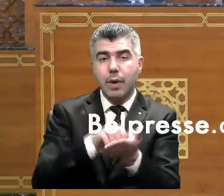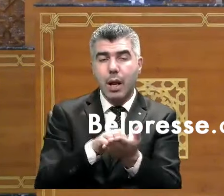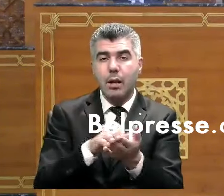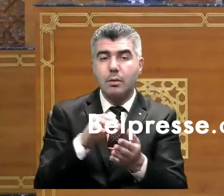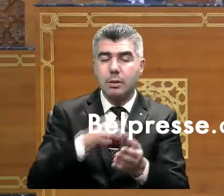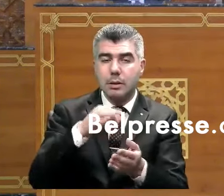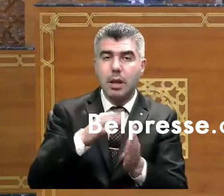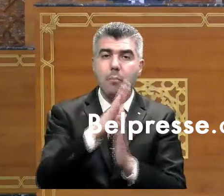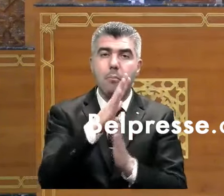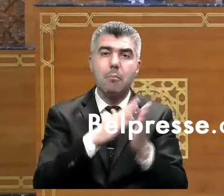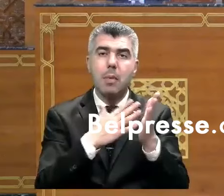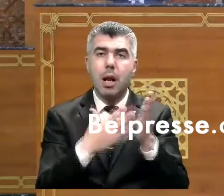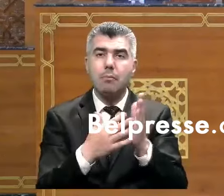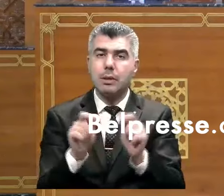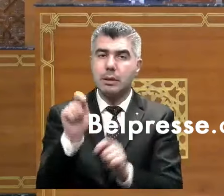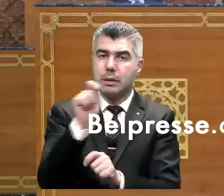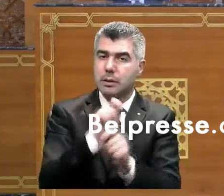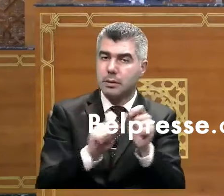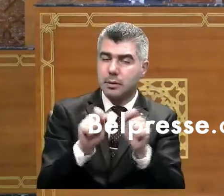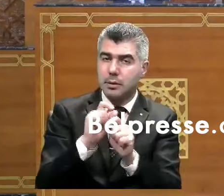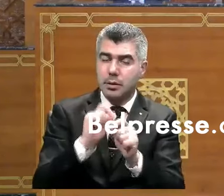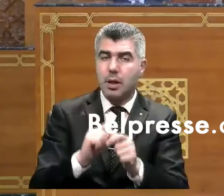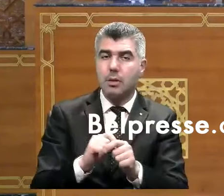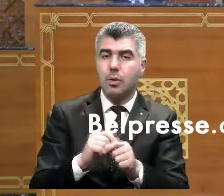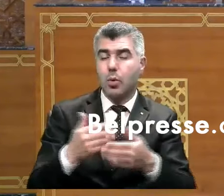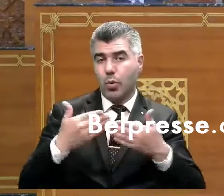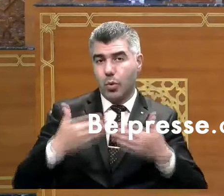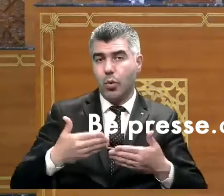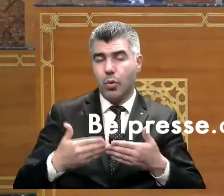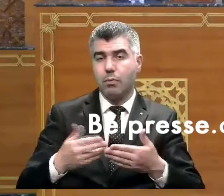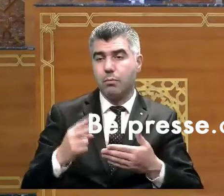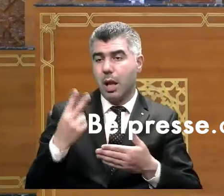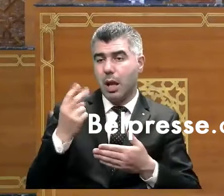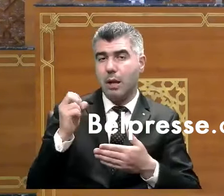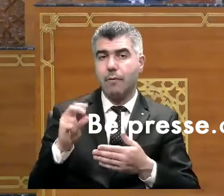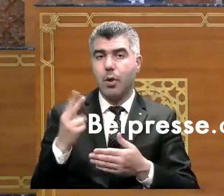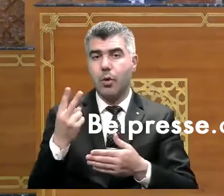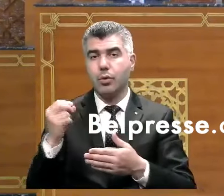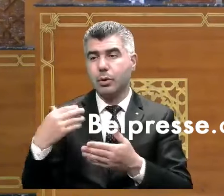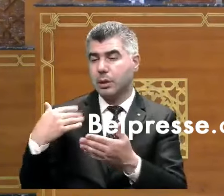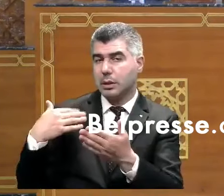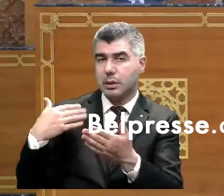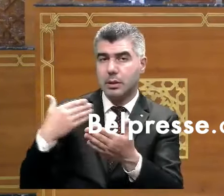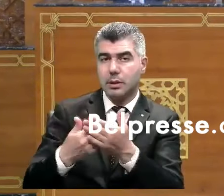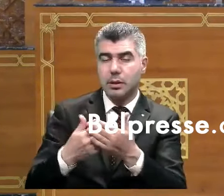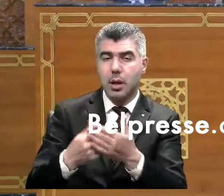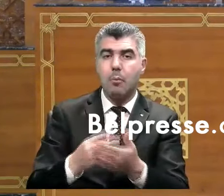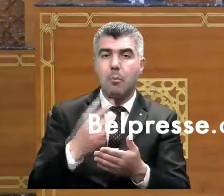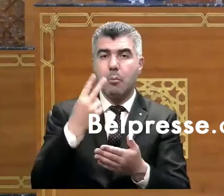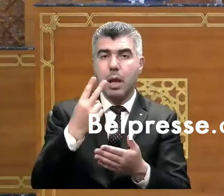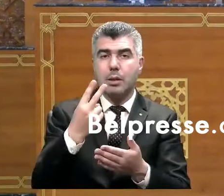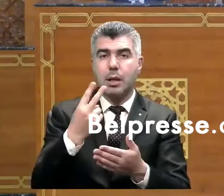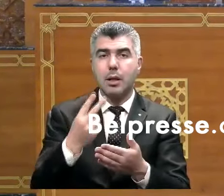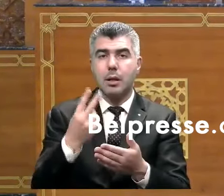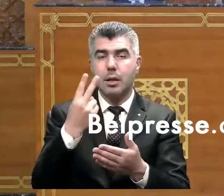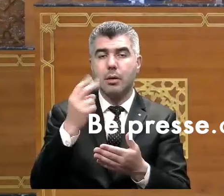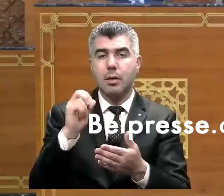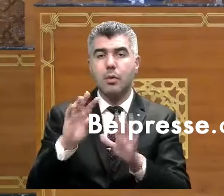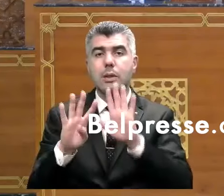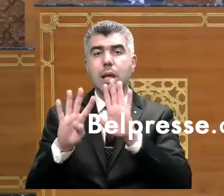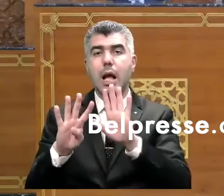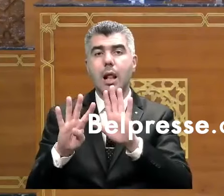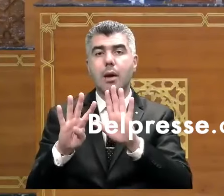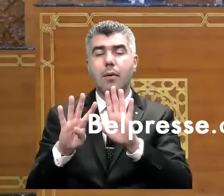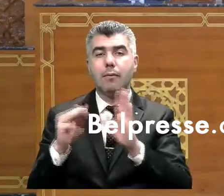برامج السقي الموضعي واليوم من 2020 ليوم عملنا 29000 هكتار و